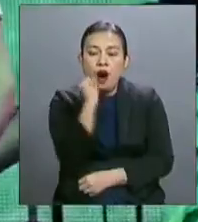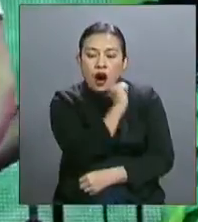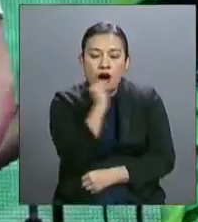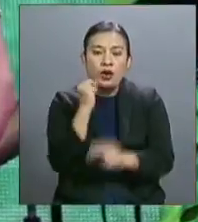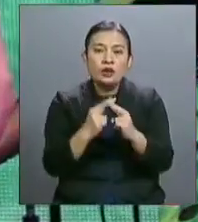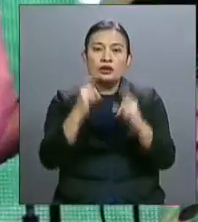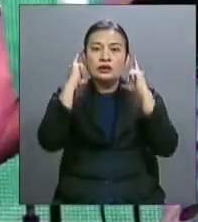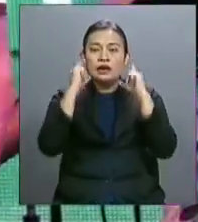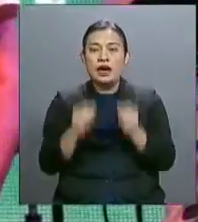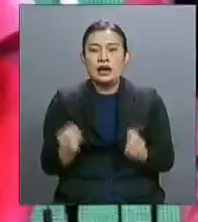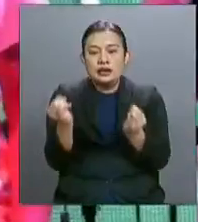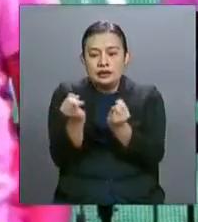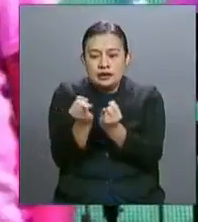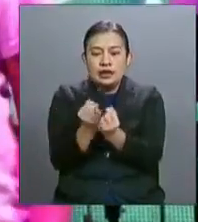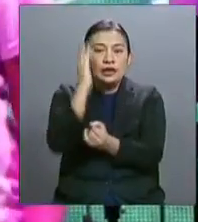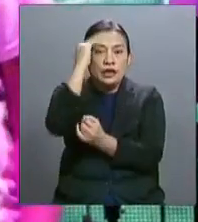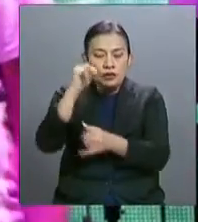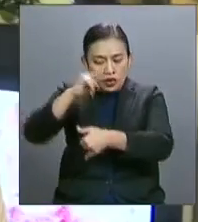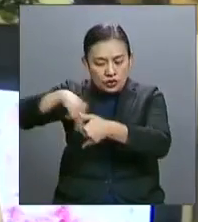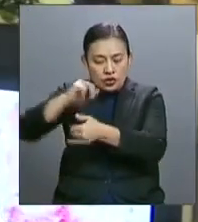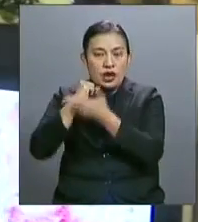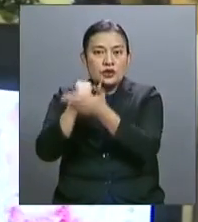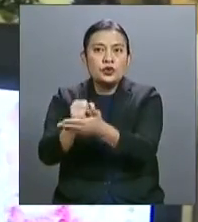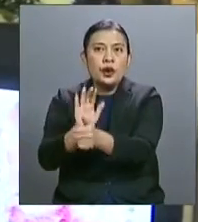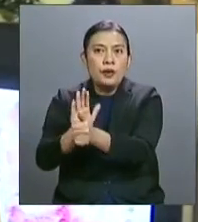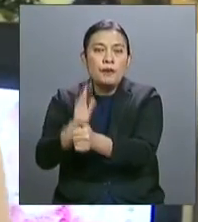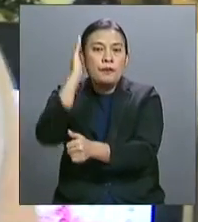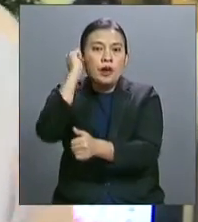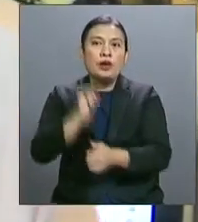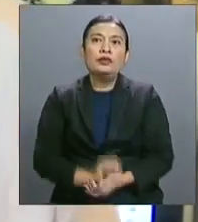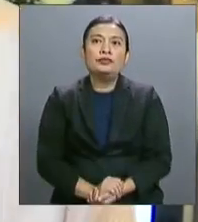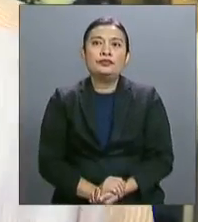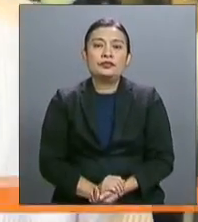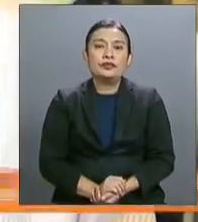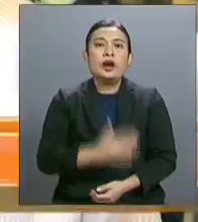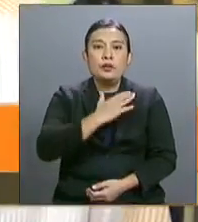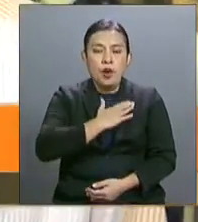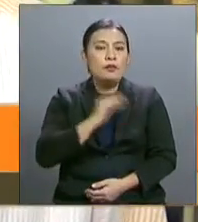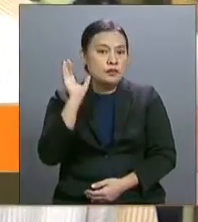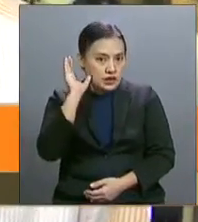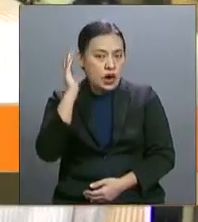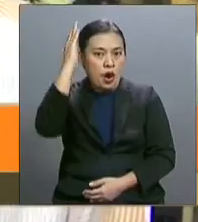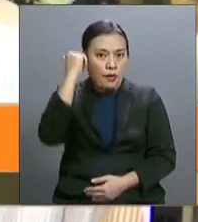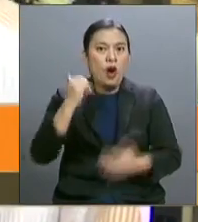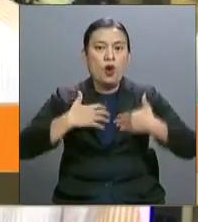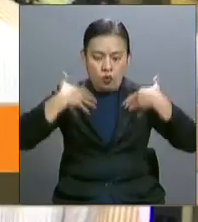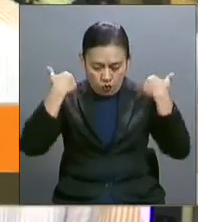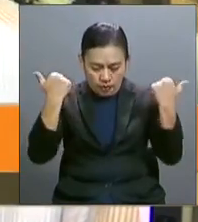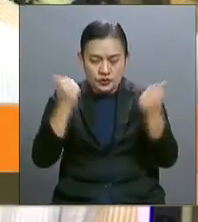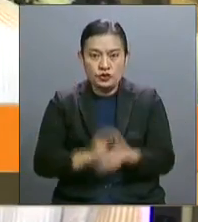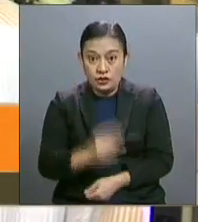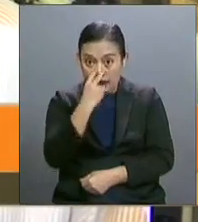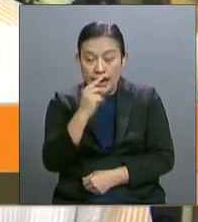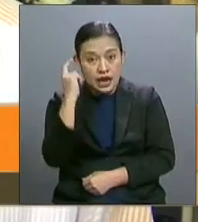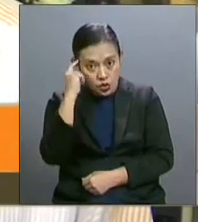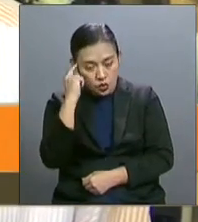าสดูแลพ่อใกล้ชิดมากขึ้น ผมเชื่อว่าแกมีความสุขนะแกมีความสุขเราเห็นสายตาคิดว่าแกมี